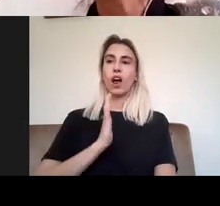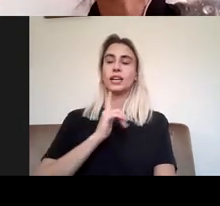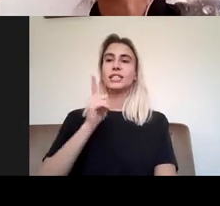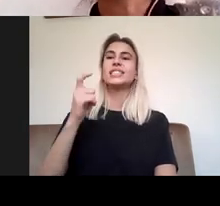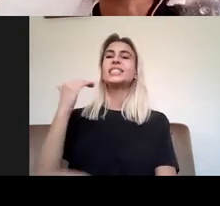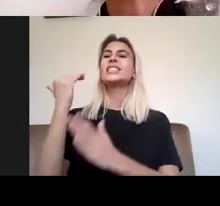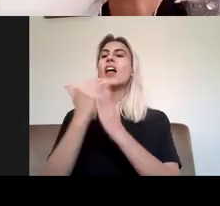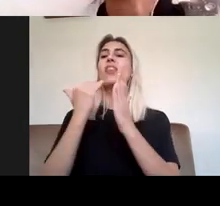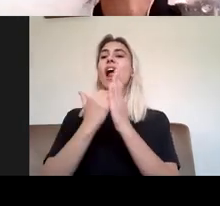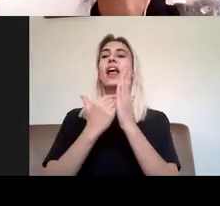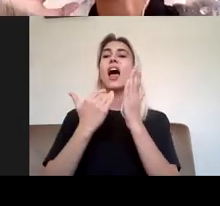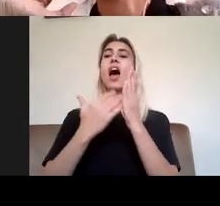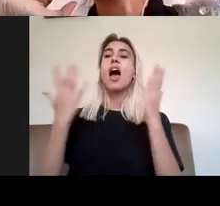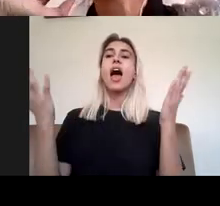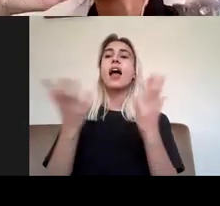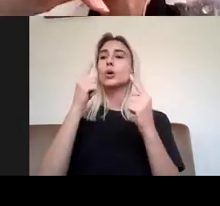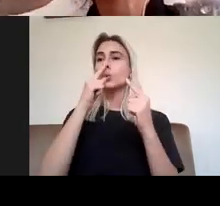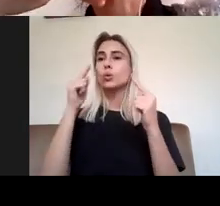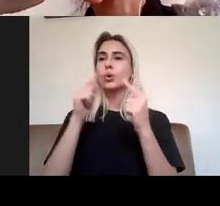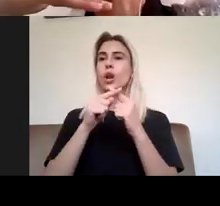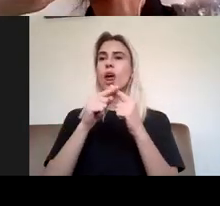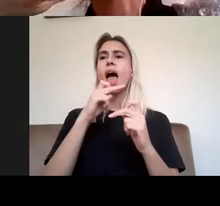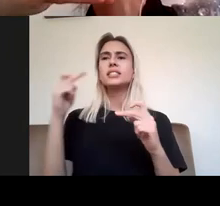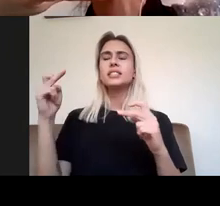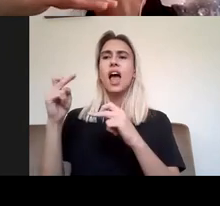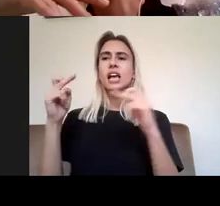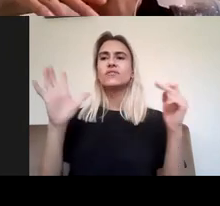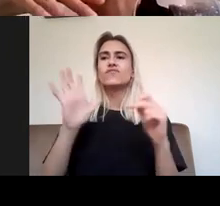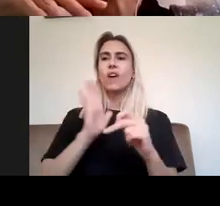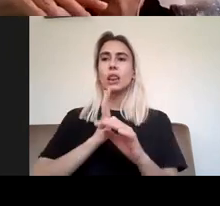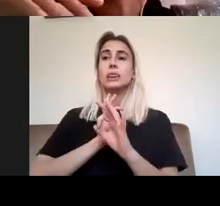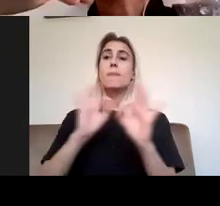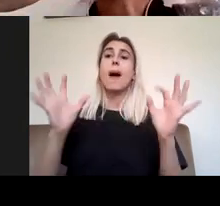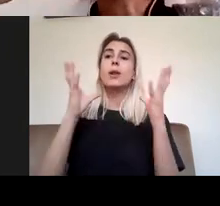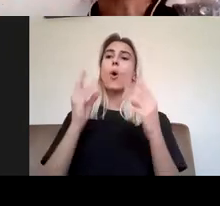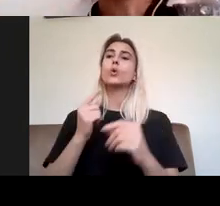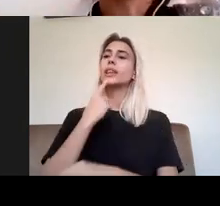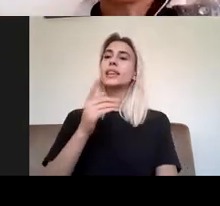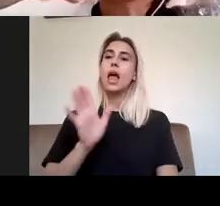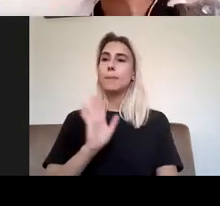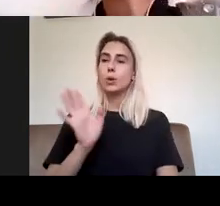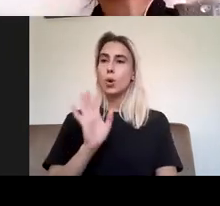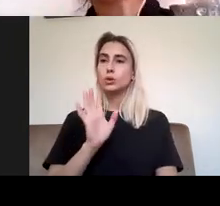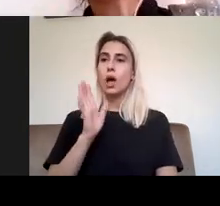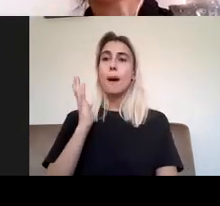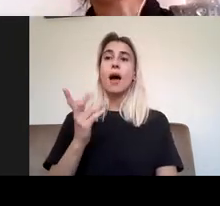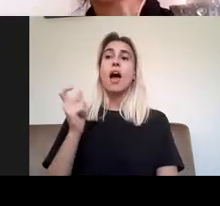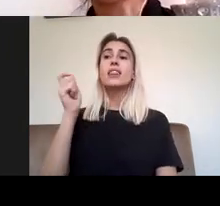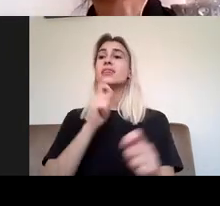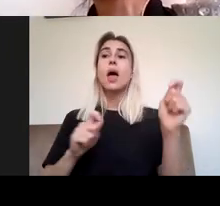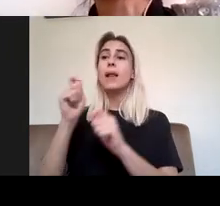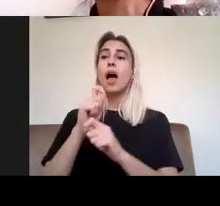uygun, hatta okey eksikler var. Tabii ki hiçbir zaman tamamen oldu diyemiyoruz ama bu yapılan